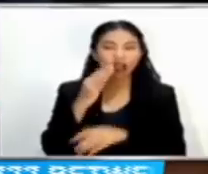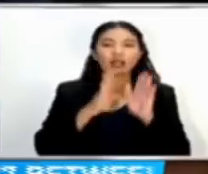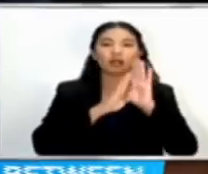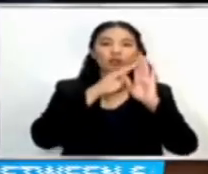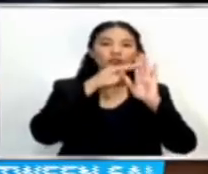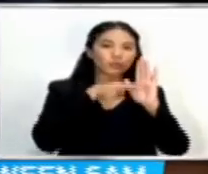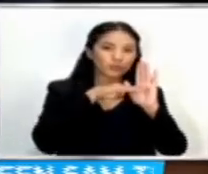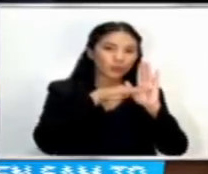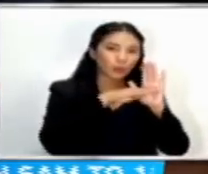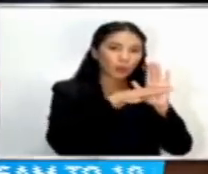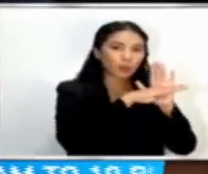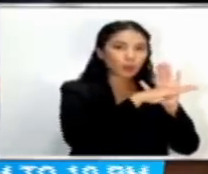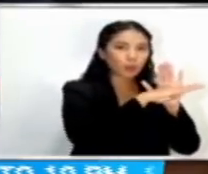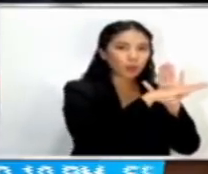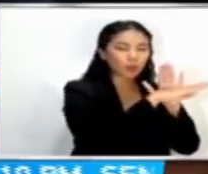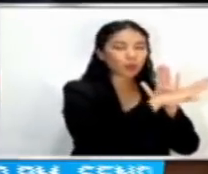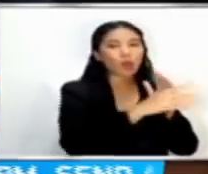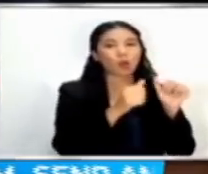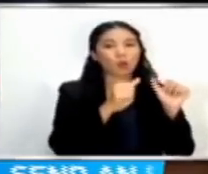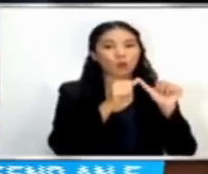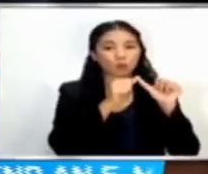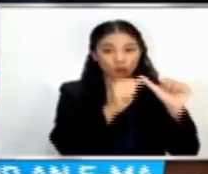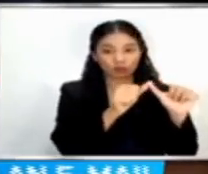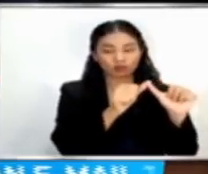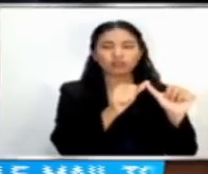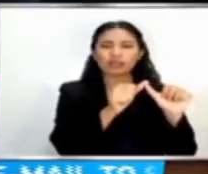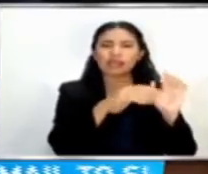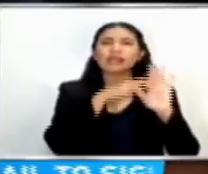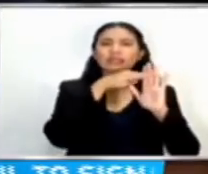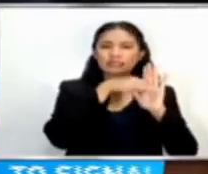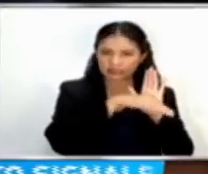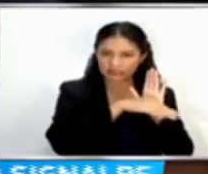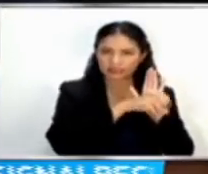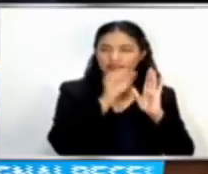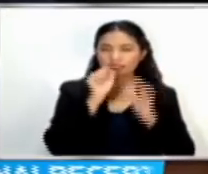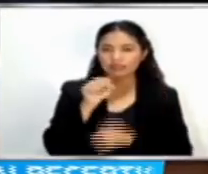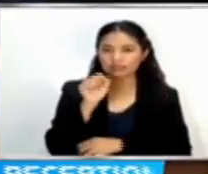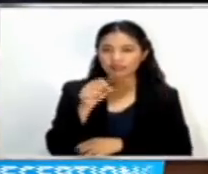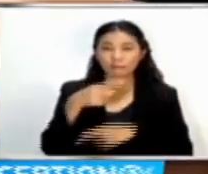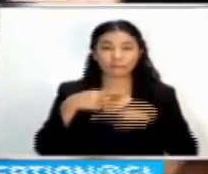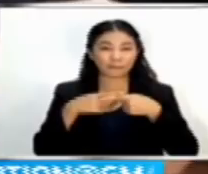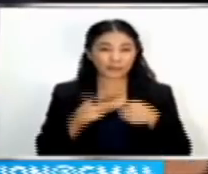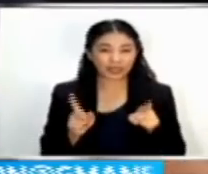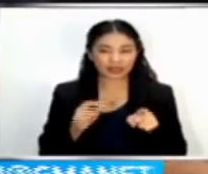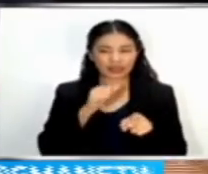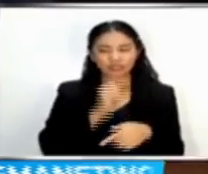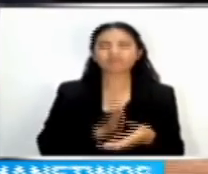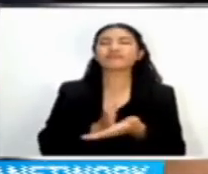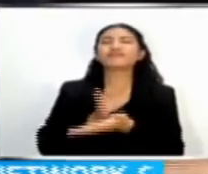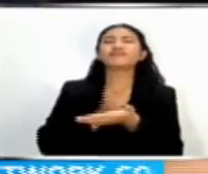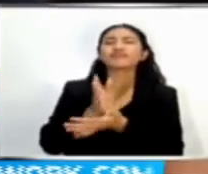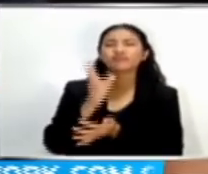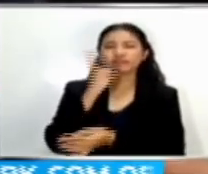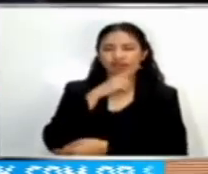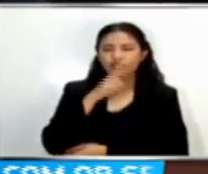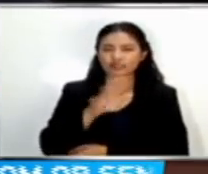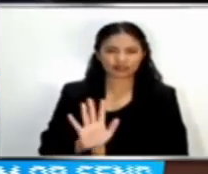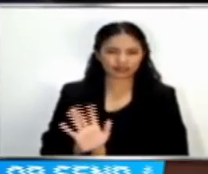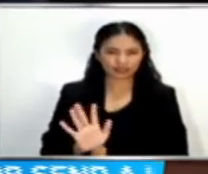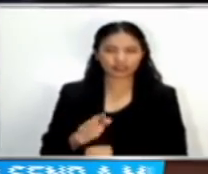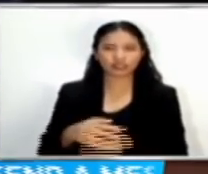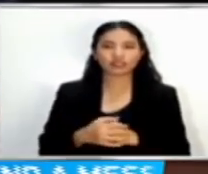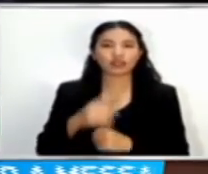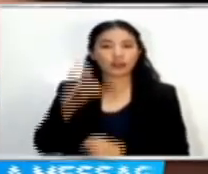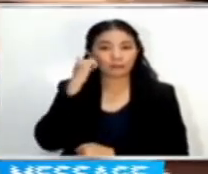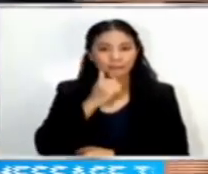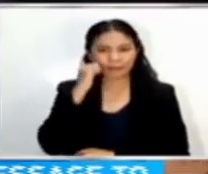cases. Bumaba po, pero ang sinasabi nga po namin, huwag tayo maging complacent. Yung kung average daily attack